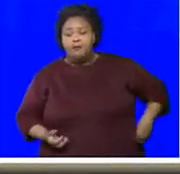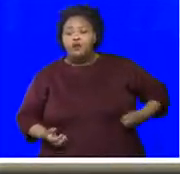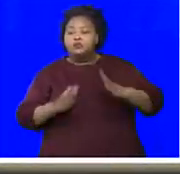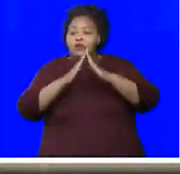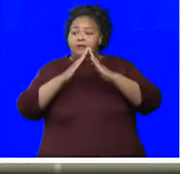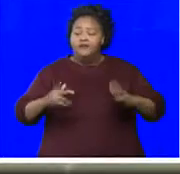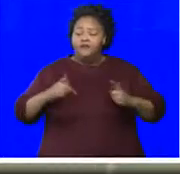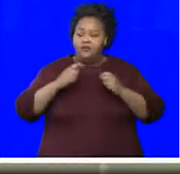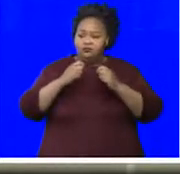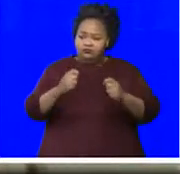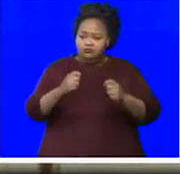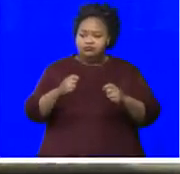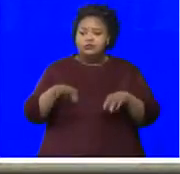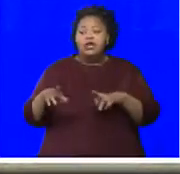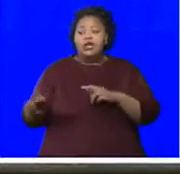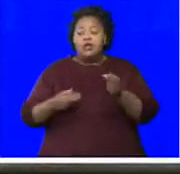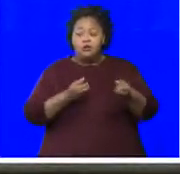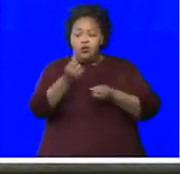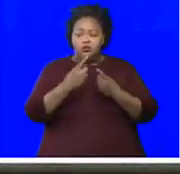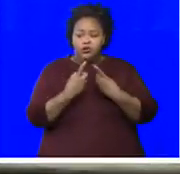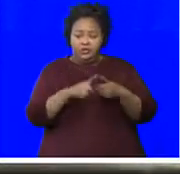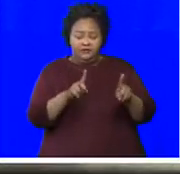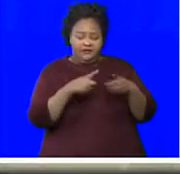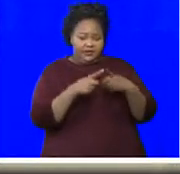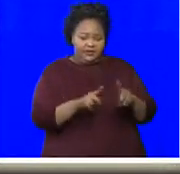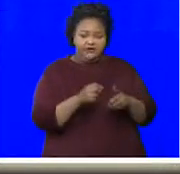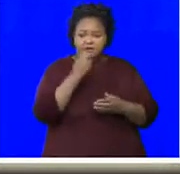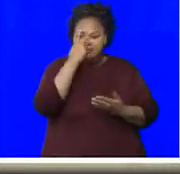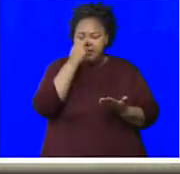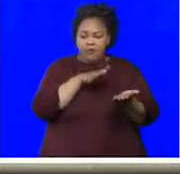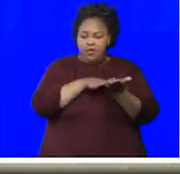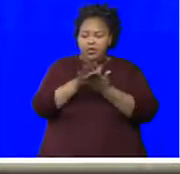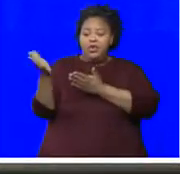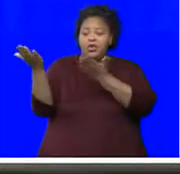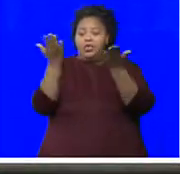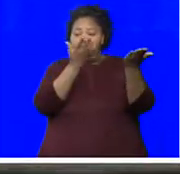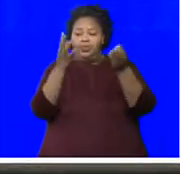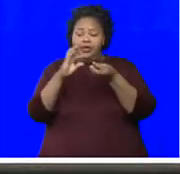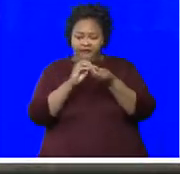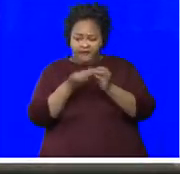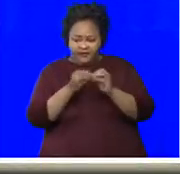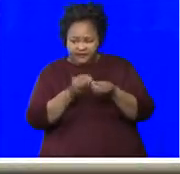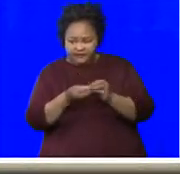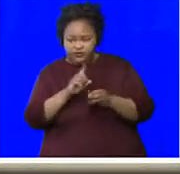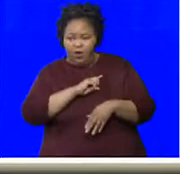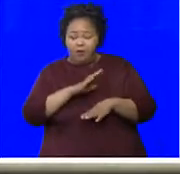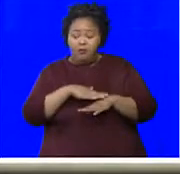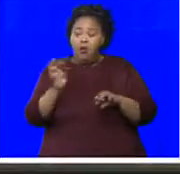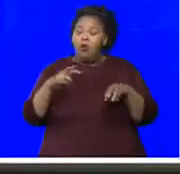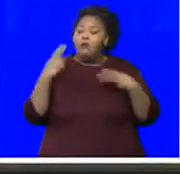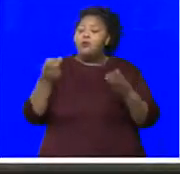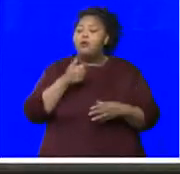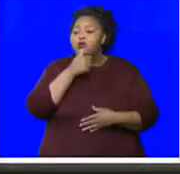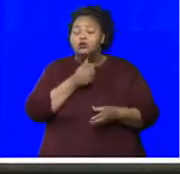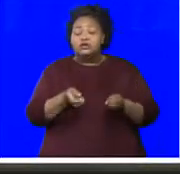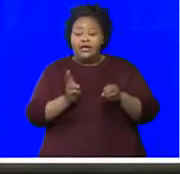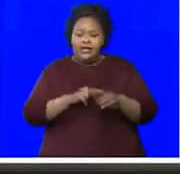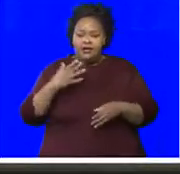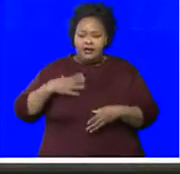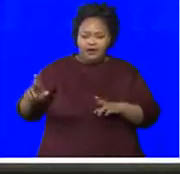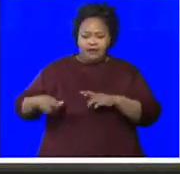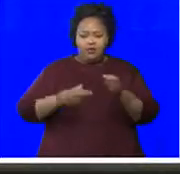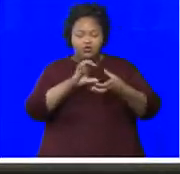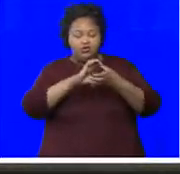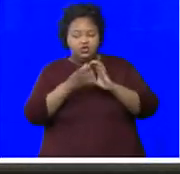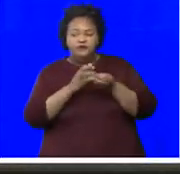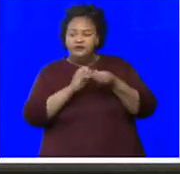lisukumiso lihlolo lokufaka litiyele emigwaqweni lebonakala ukuthi sebenziswa sive lesinyendi naleyo ledzinga kulungiswa lemigwaqo yona ifaka